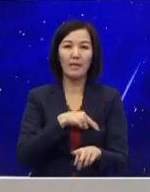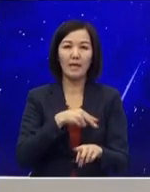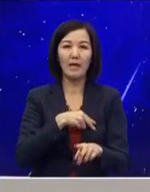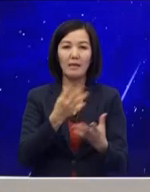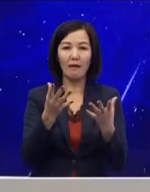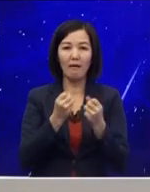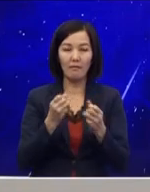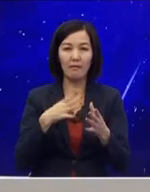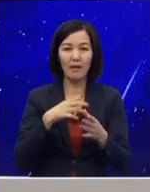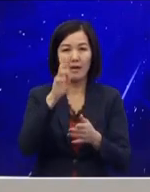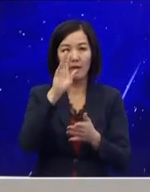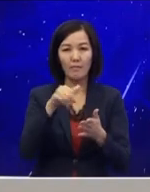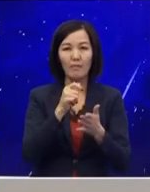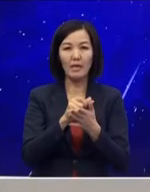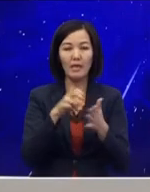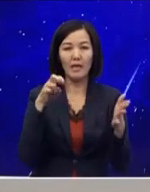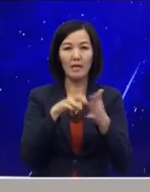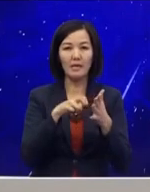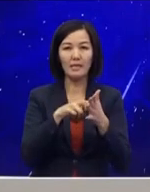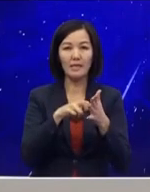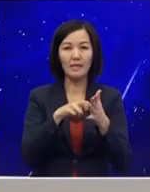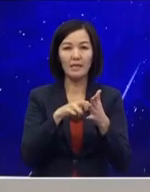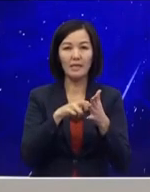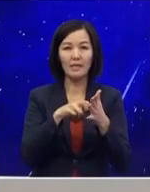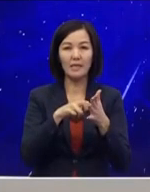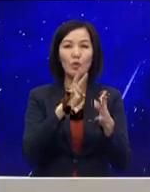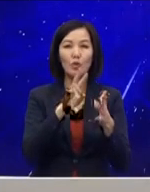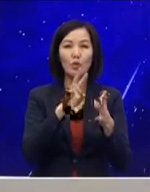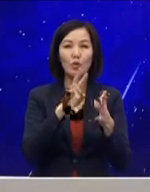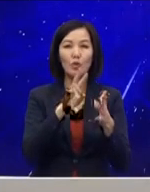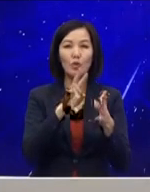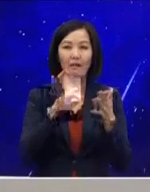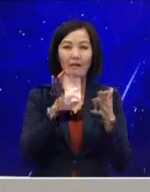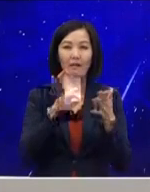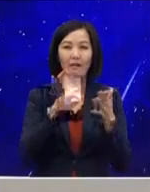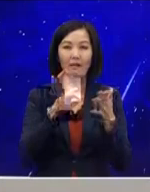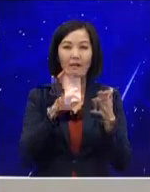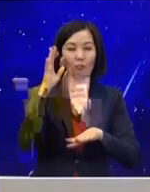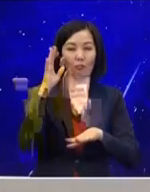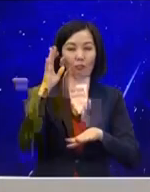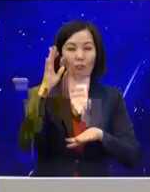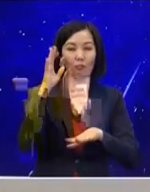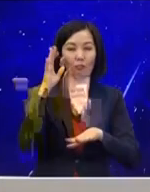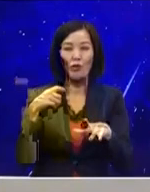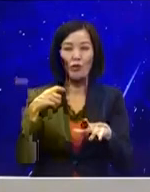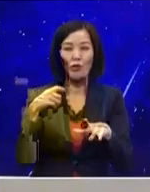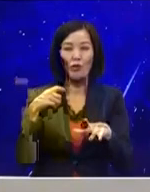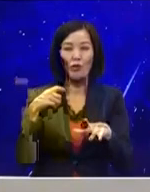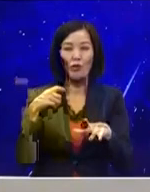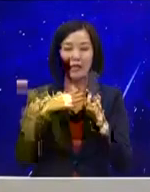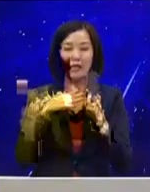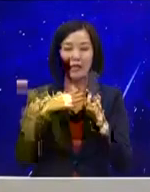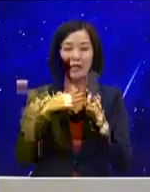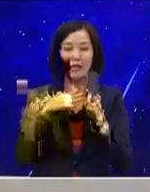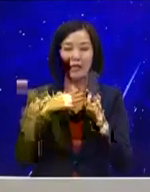кеудесіне тақты. Мемлекет басшысының алғыс хатымен елордадан жеткен мәртебелі марапатты облыс әкімі Амандық Баталов табыстады.